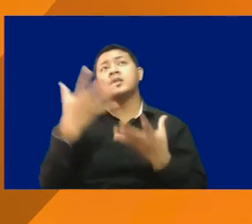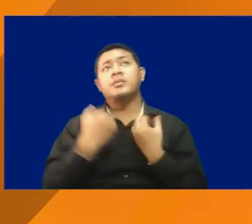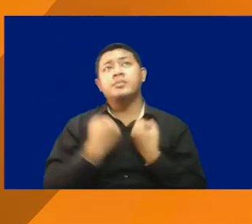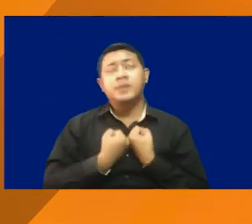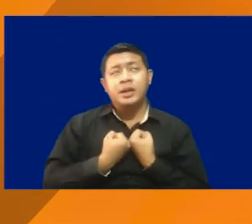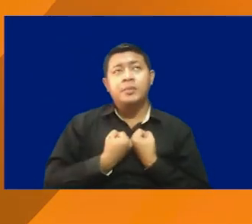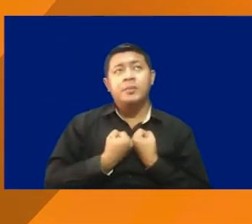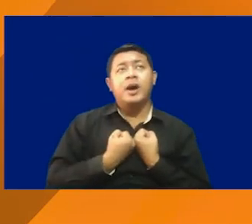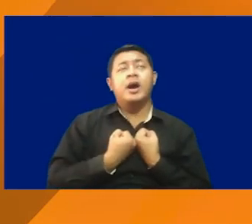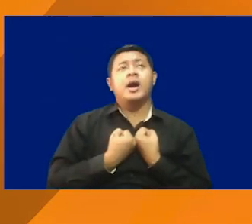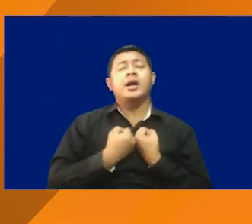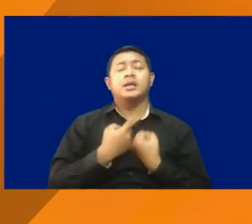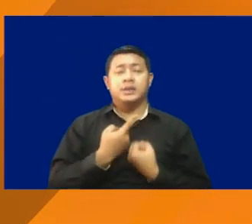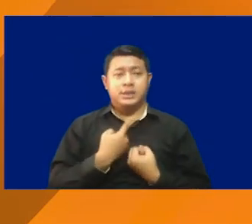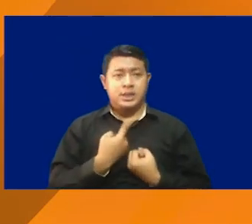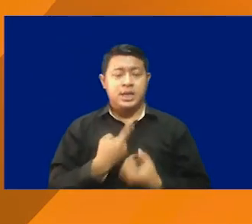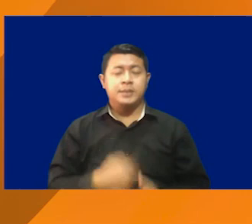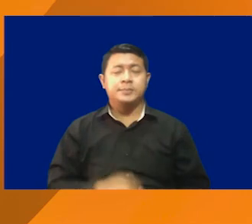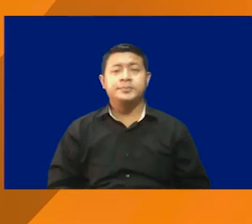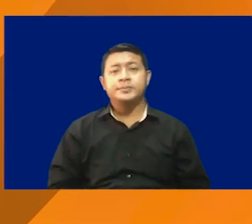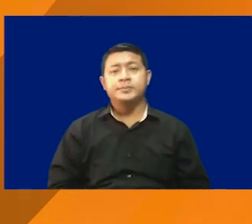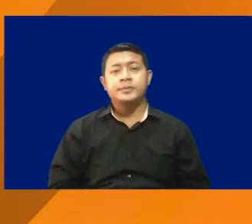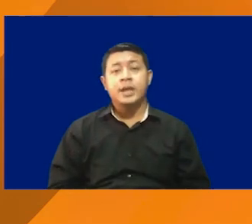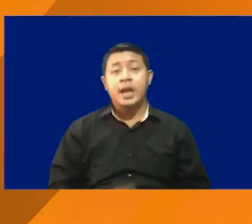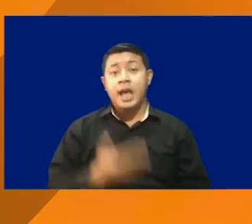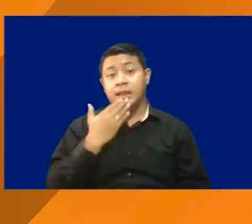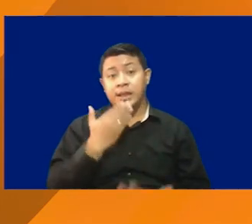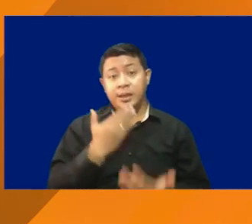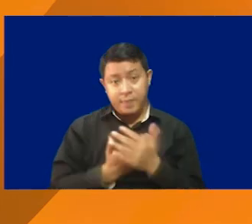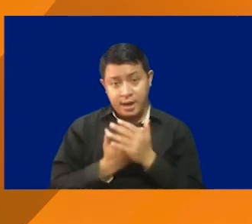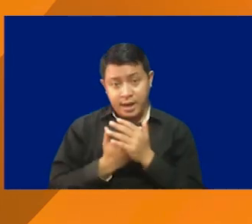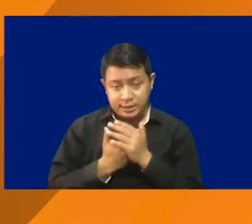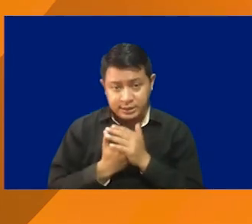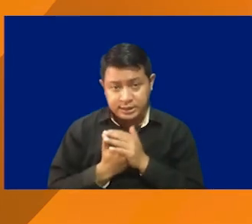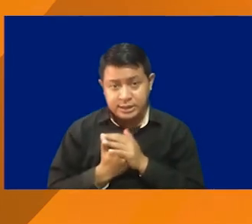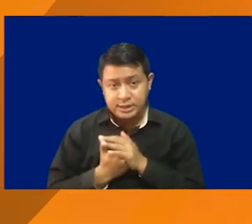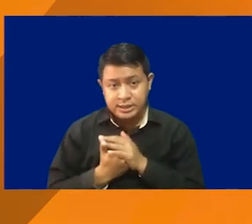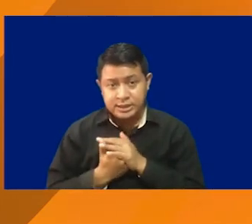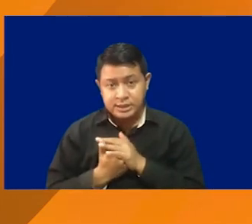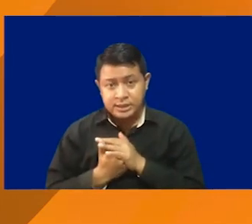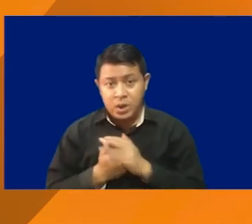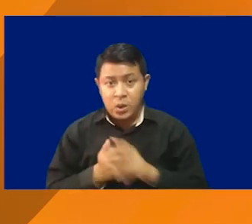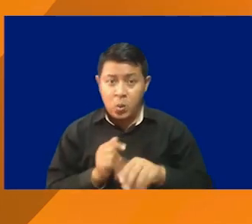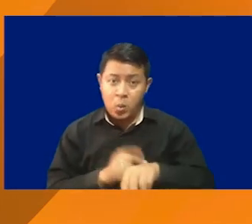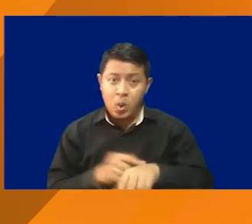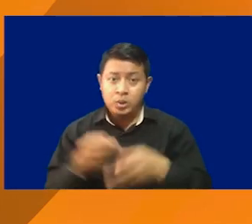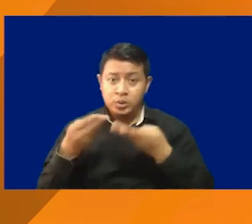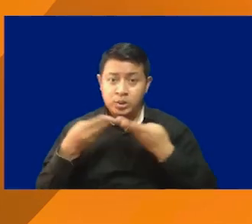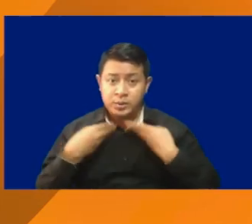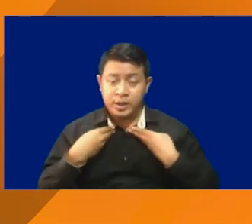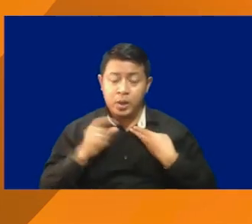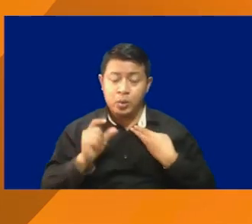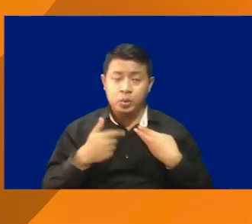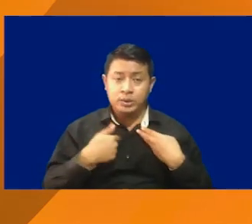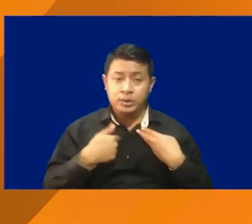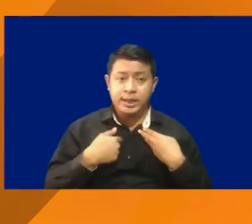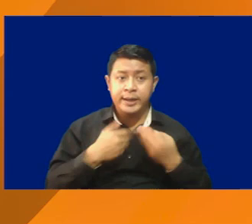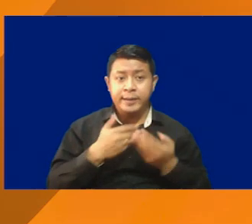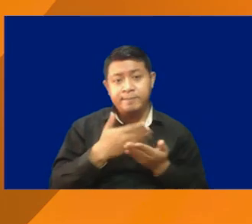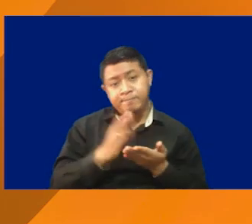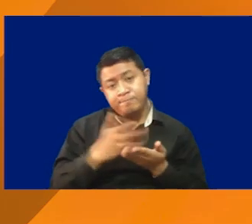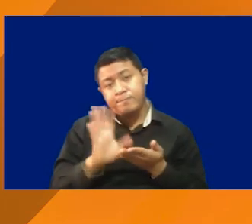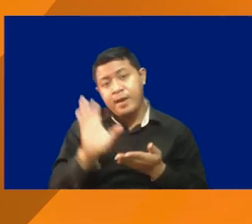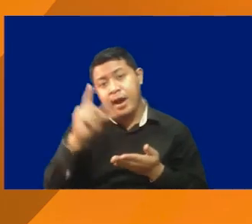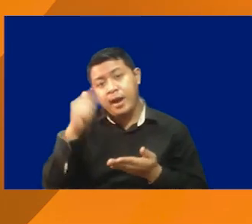menerima kita kembali di saat kita bertobat dan berseru kepadanya. Terima kasih atas waktu